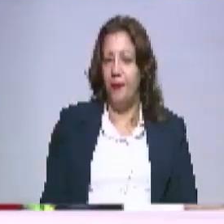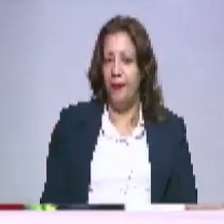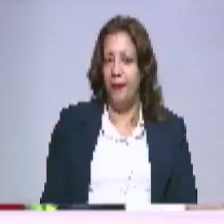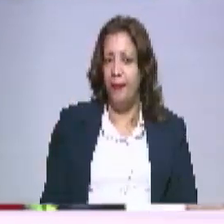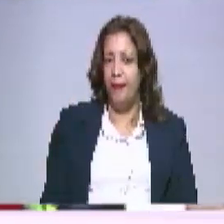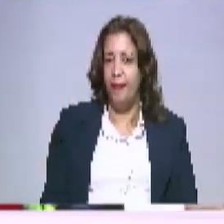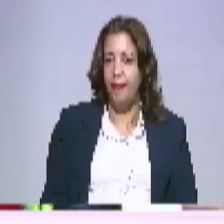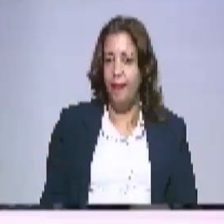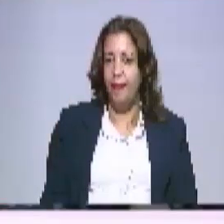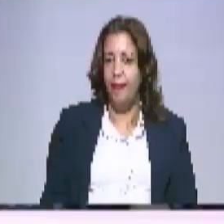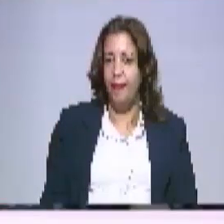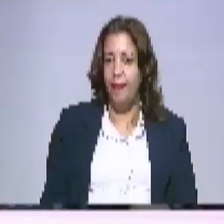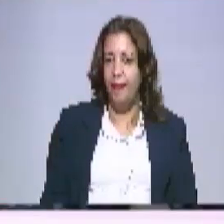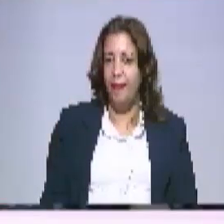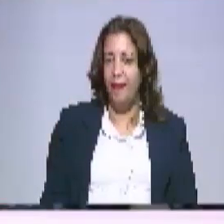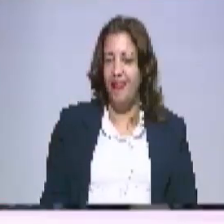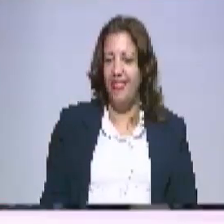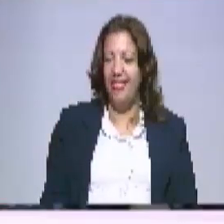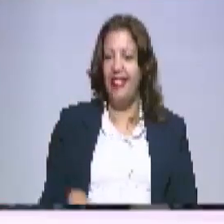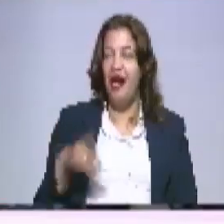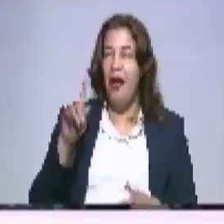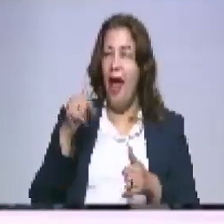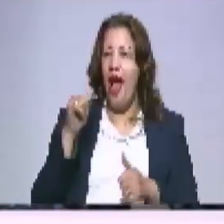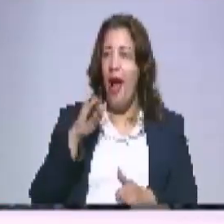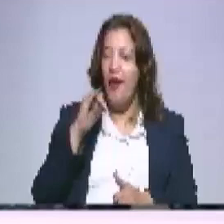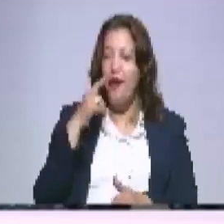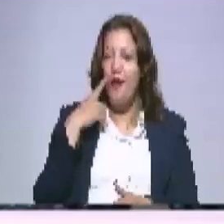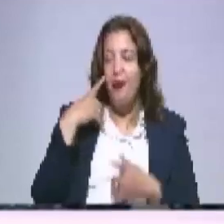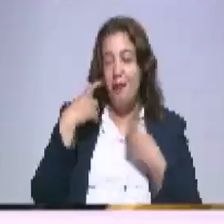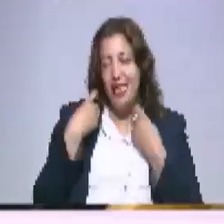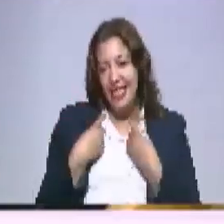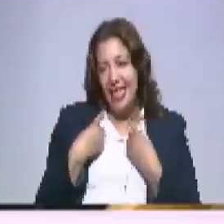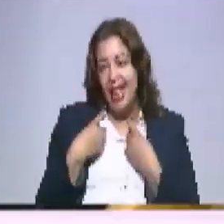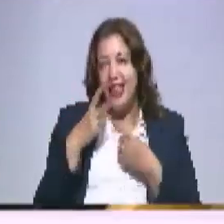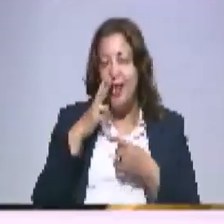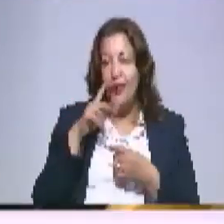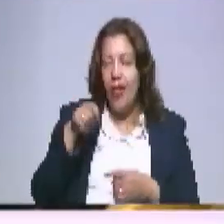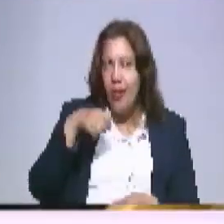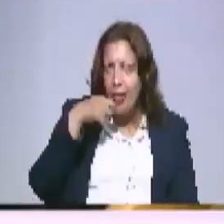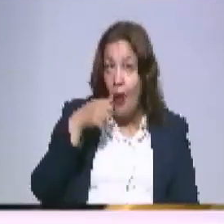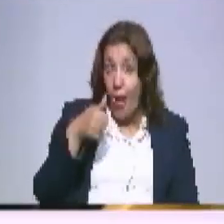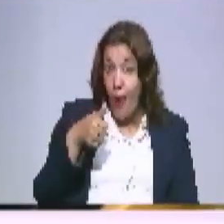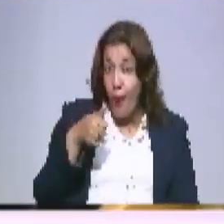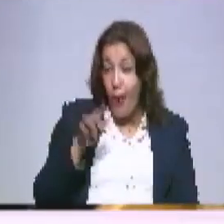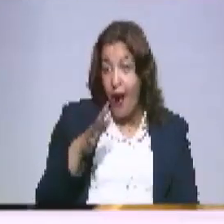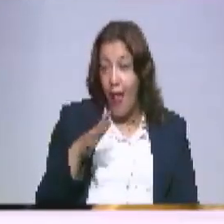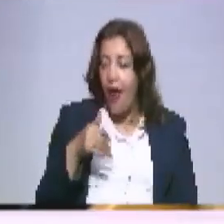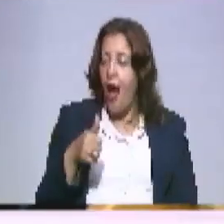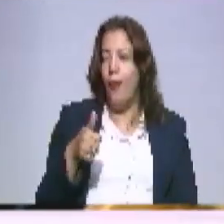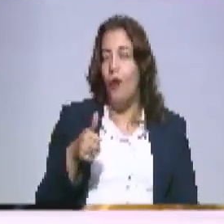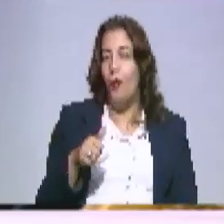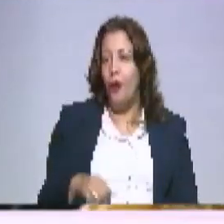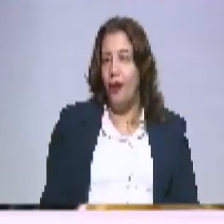احنا دايما بنستنى انت تدوق وتقول لنا ايه النتيجه كانت عامله ازاي. حلو